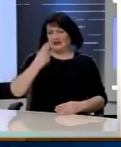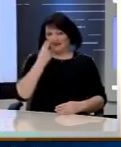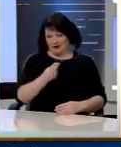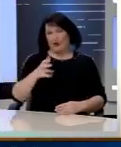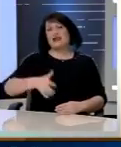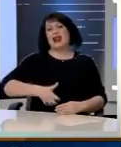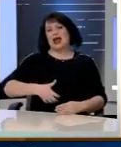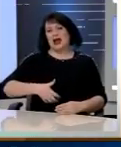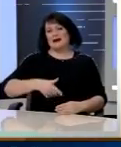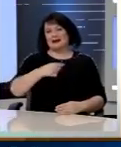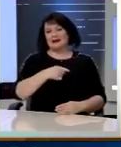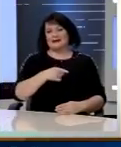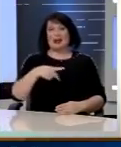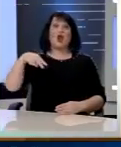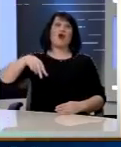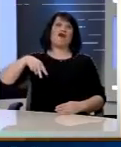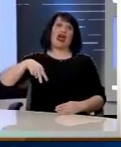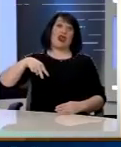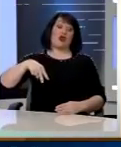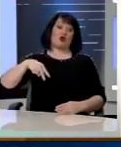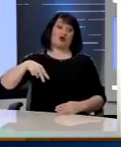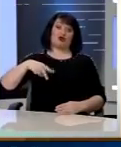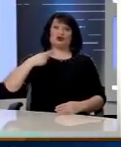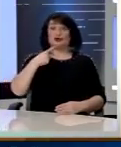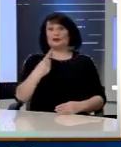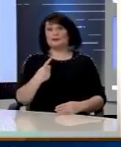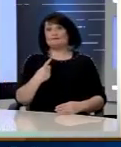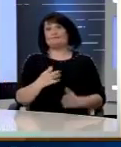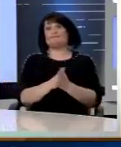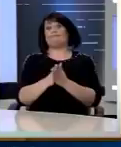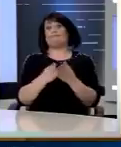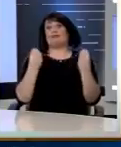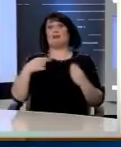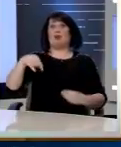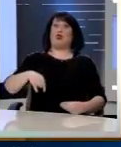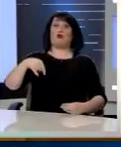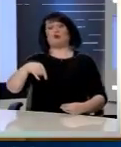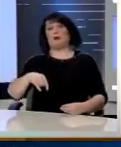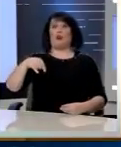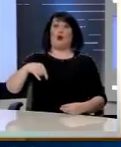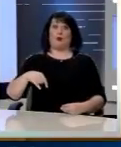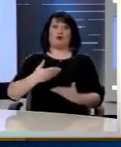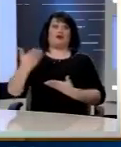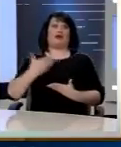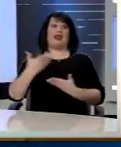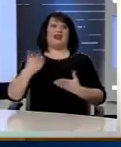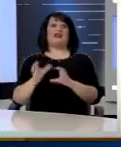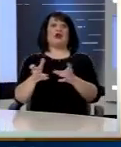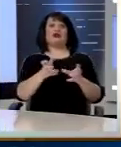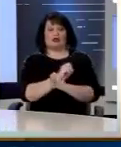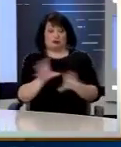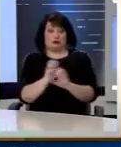Αλλά επειδή γελάνε στο Πασόκ και ο κύριος Λοβέρδος πια έχει βγάλει το μεροκάματο με τον Παπαδόπουλο σε όλα τα πρωτοσέλιδα και σε όλες τις